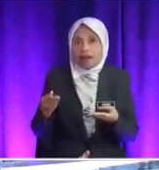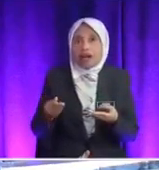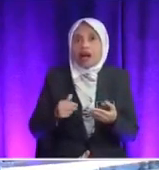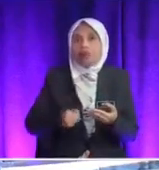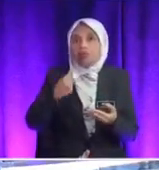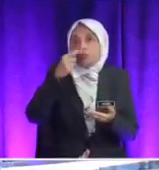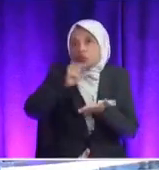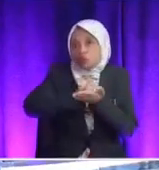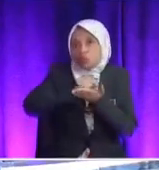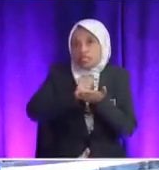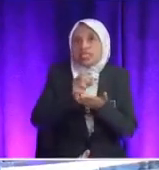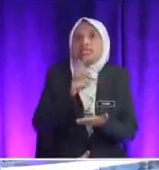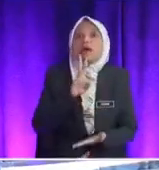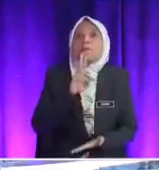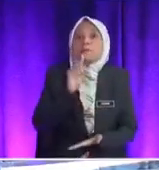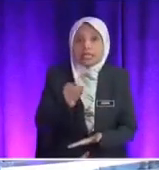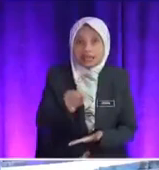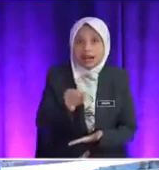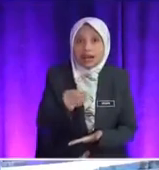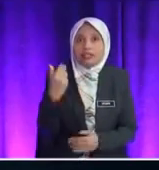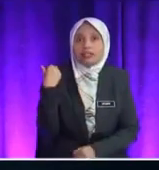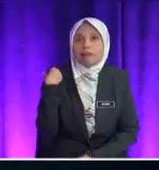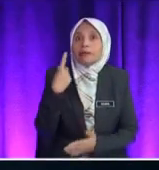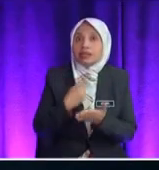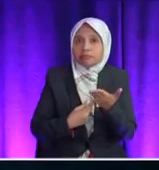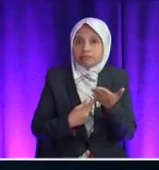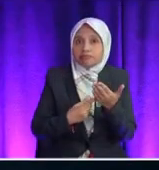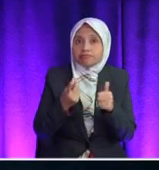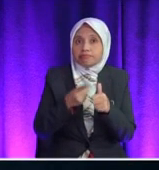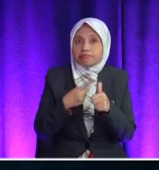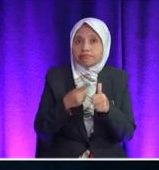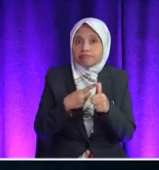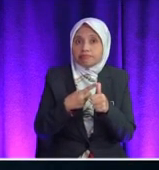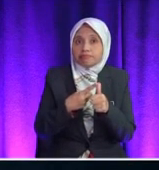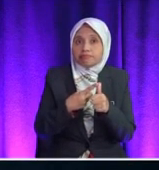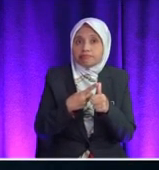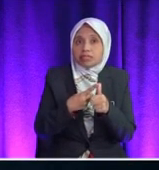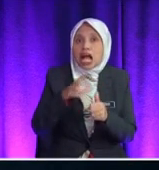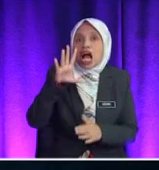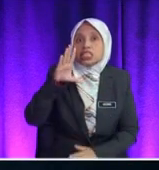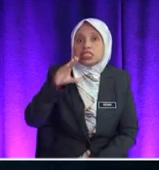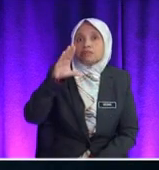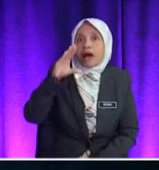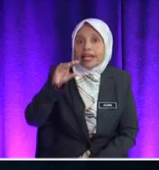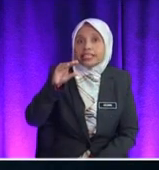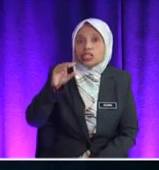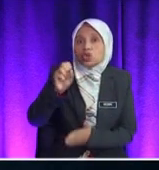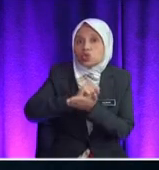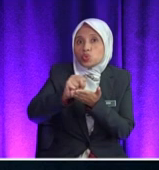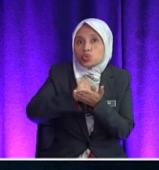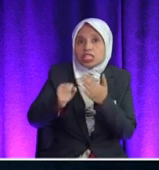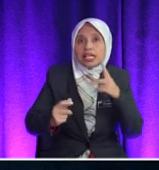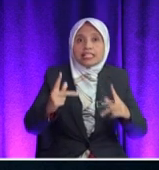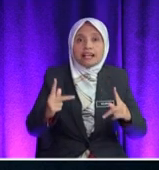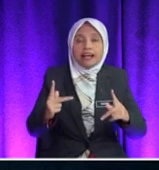basah Oke akunya perlu kita ada adalah nyata meski ada aspan cutscenes Vania ada